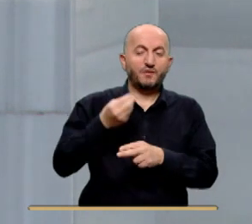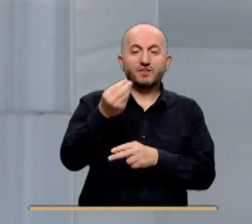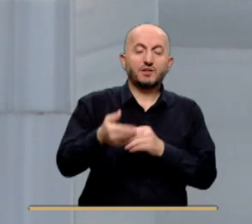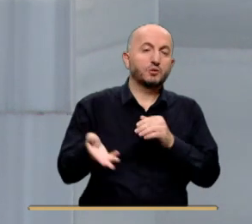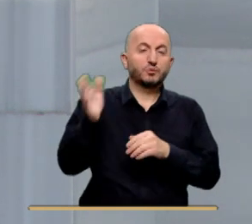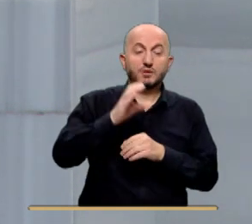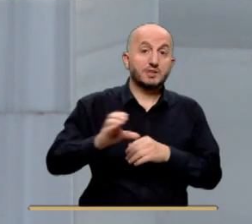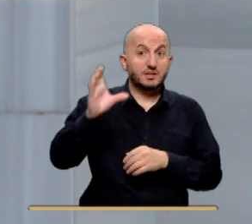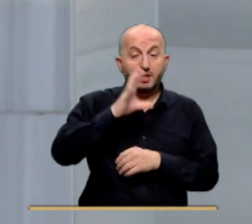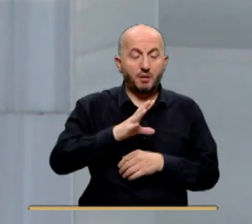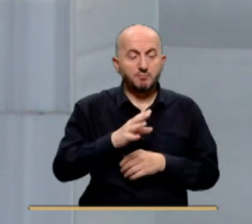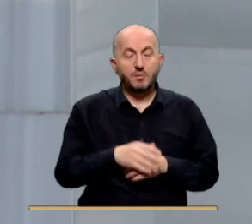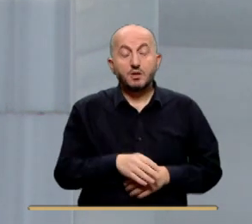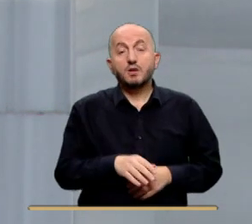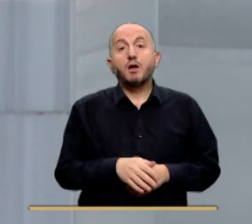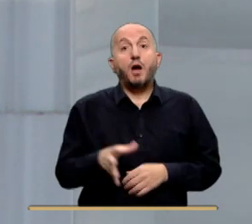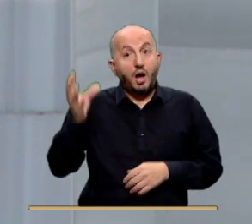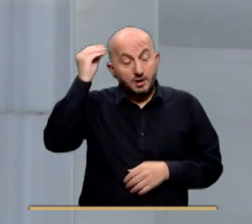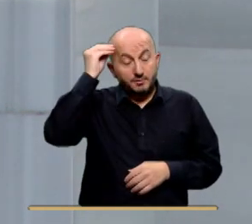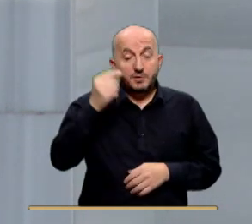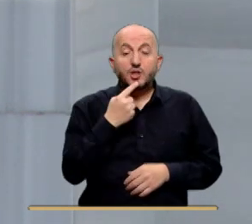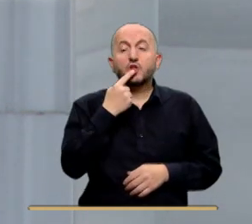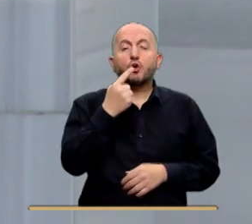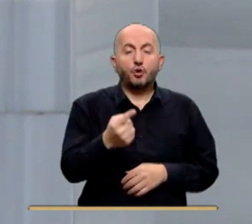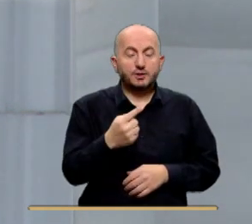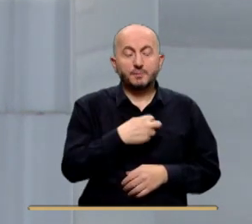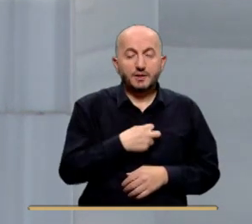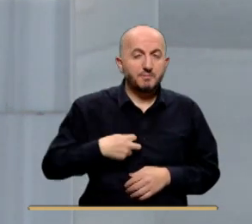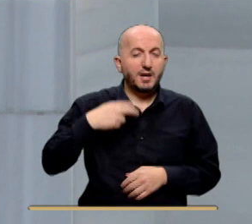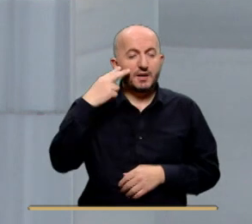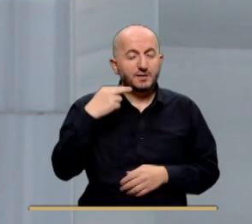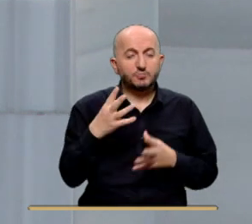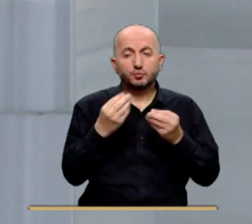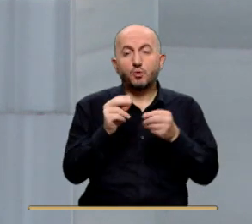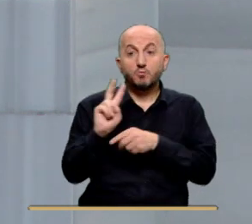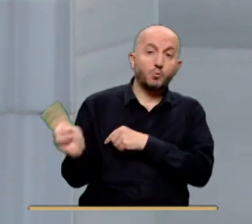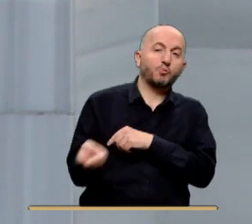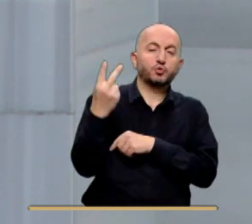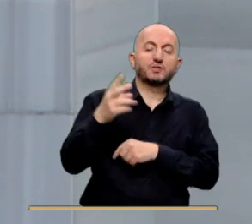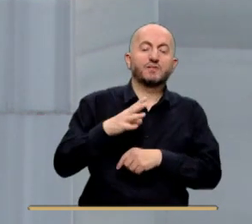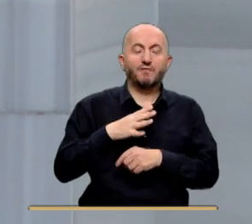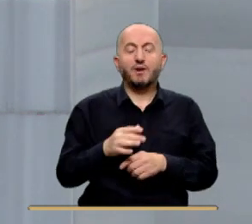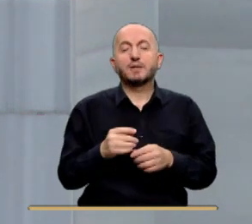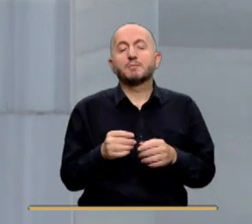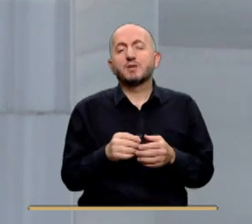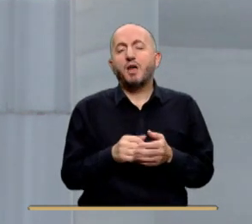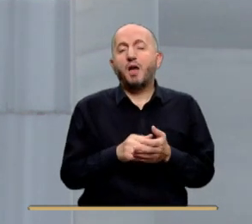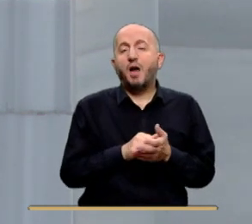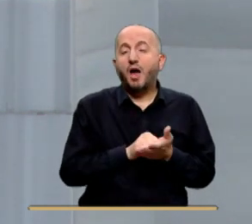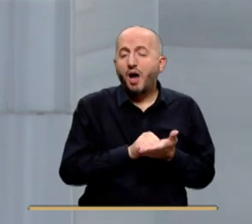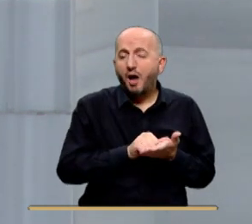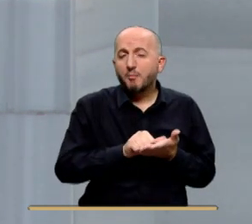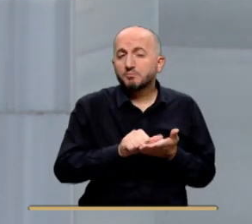alim Karafi diyor ki Efendimizin birçok mucizesi var. Biz her bir mucizesine